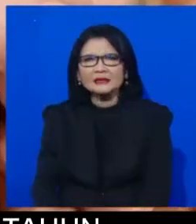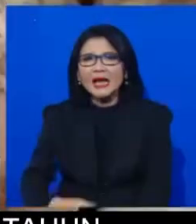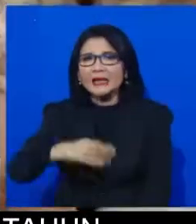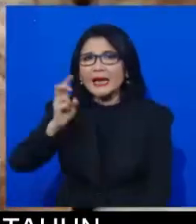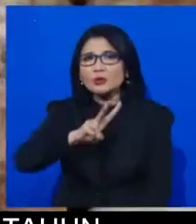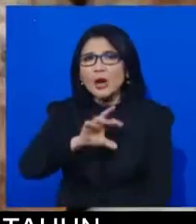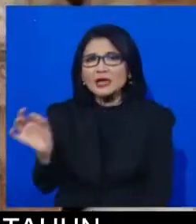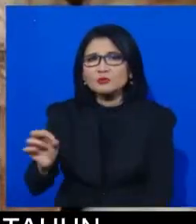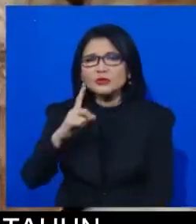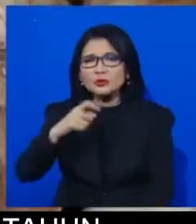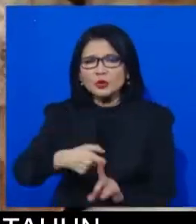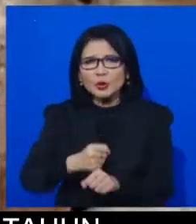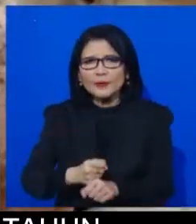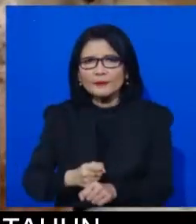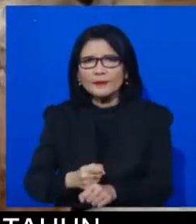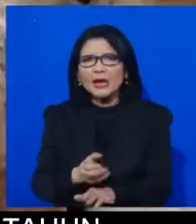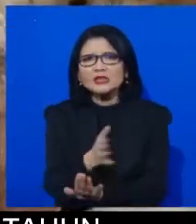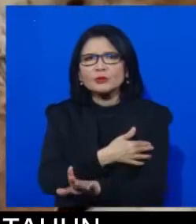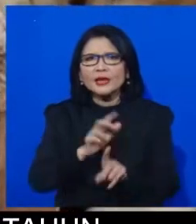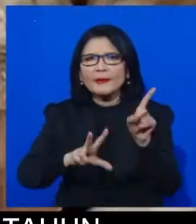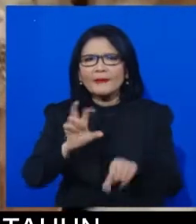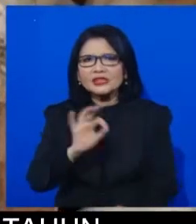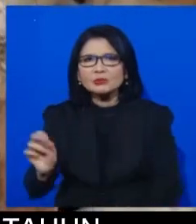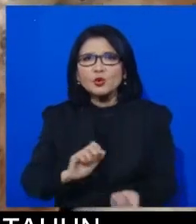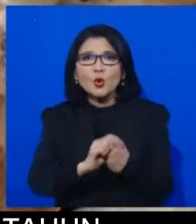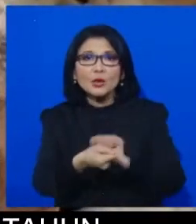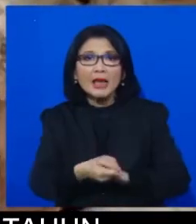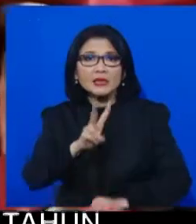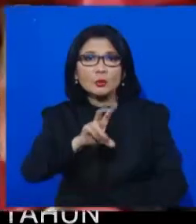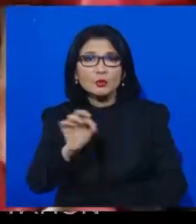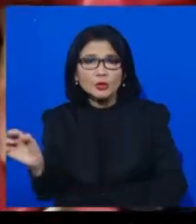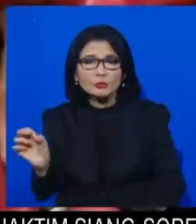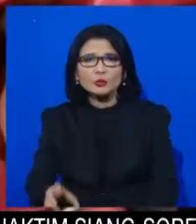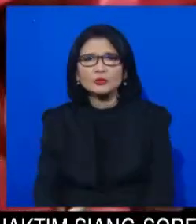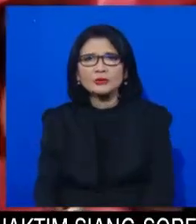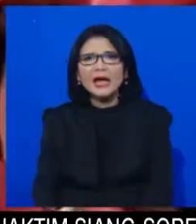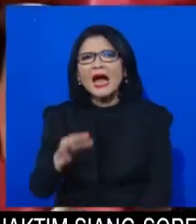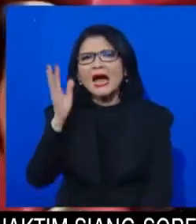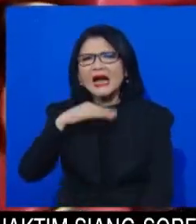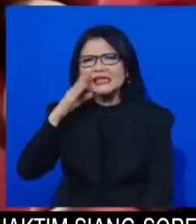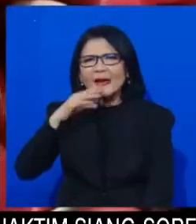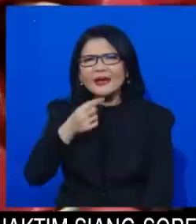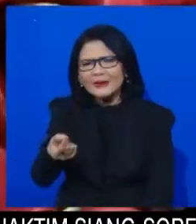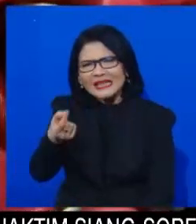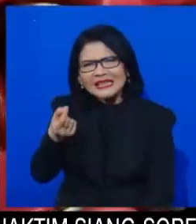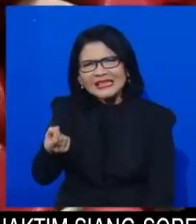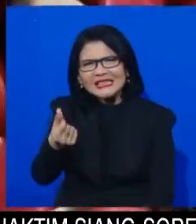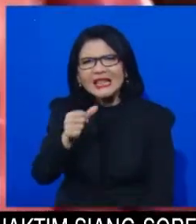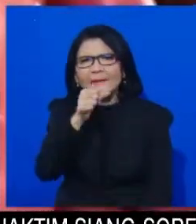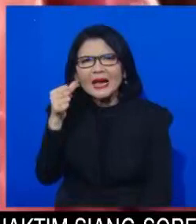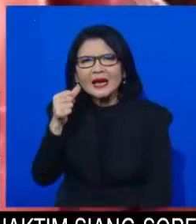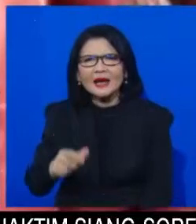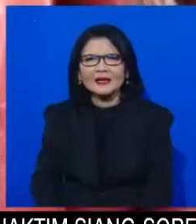Rp2.000 per kilogramnya dari Rp18.000 menjadi Rp20.000. Harga cabai rawit merah yang paling tinggi